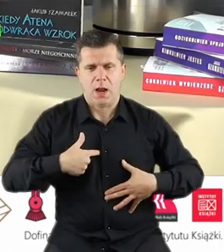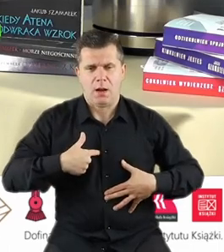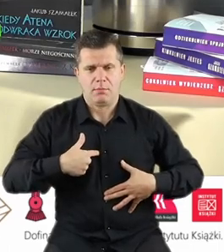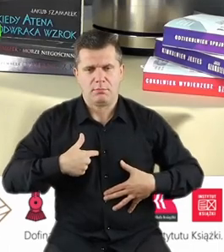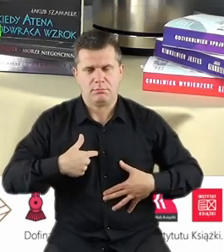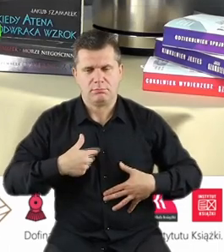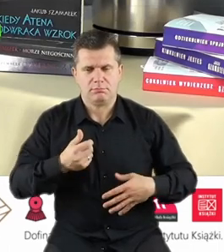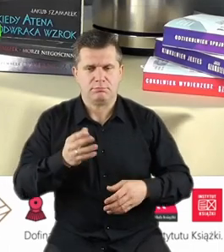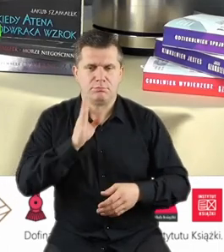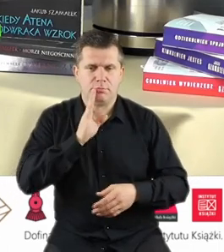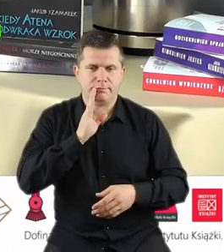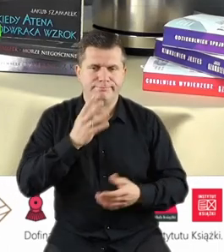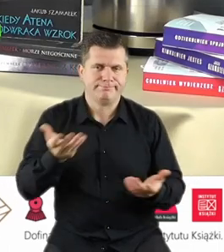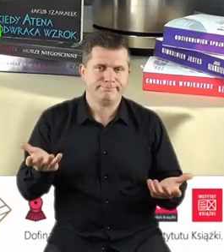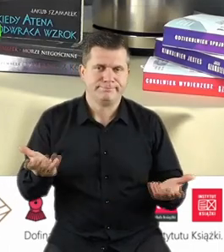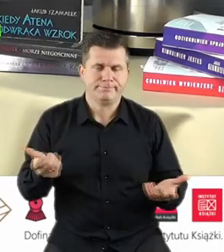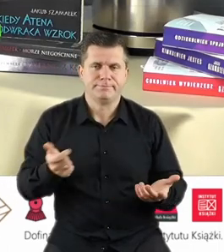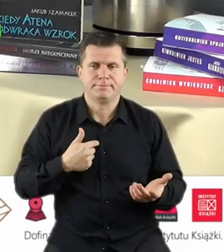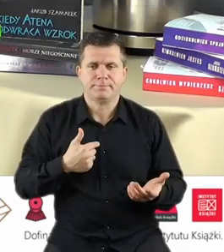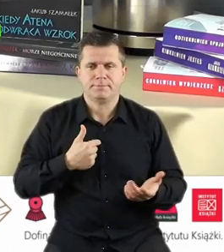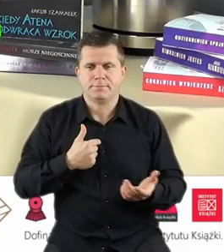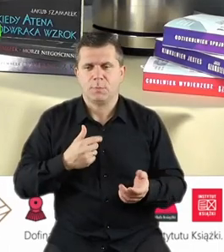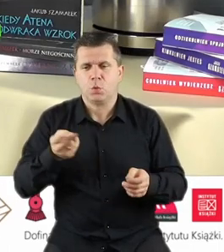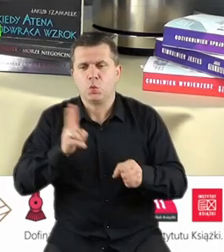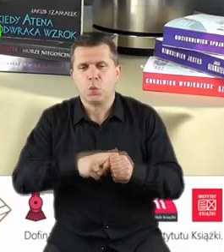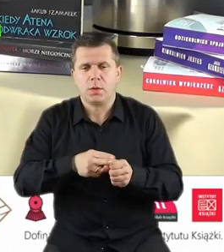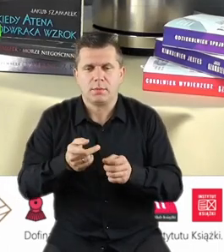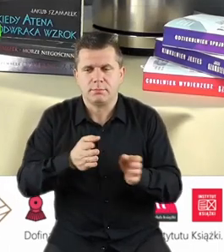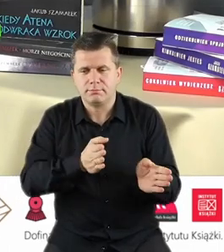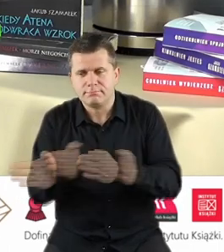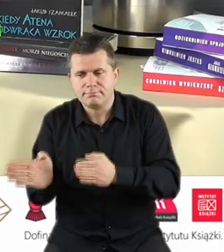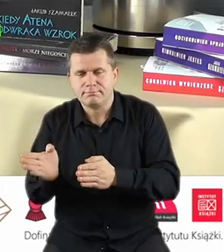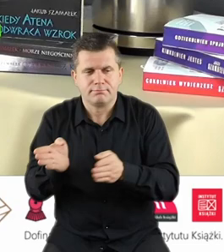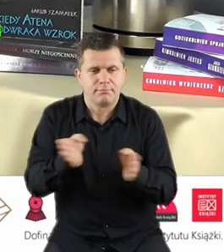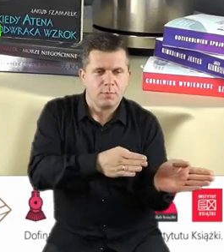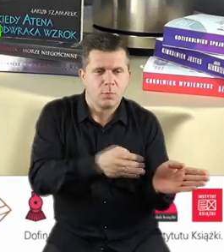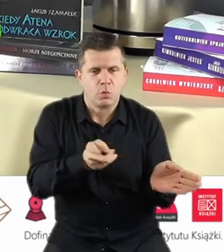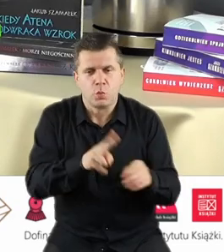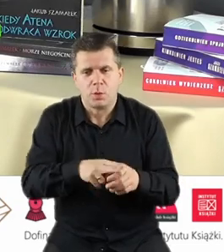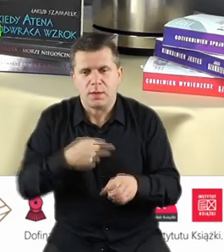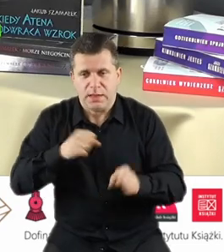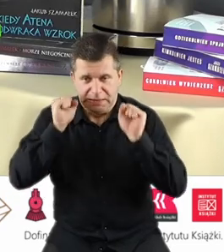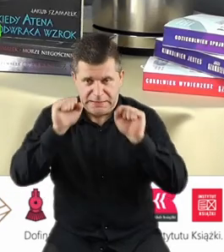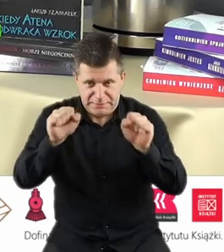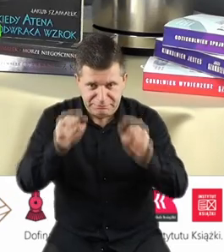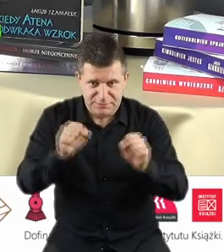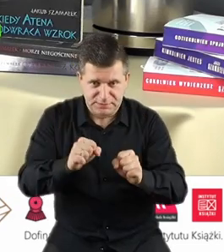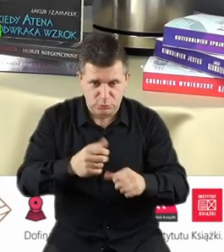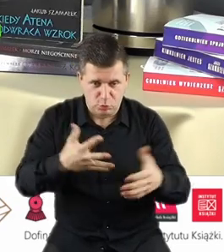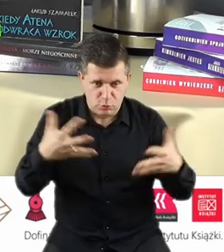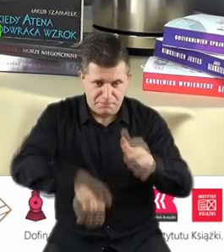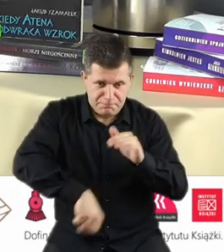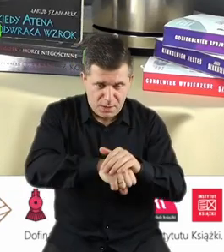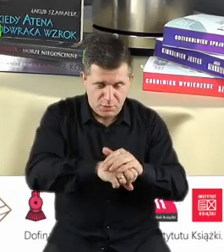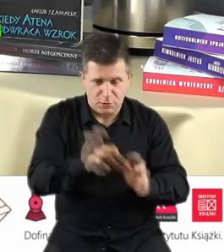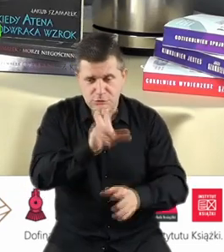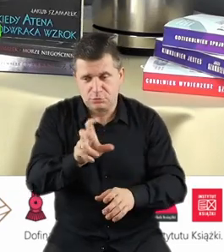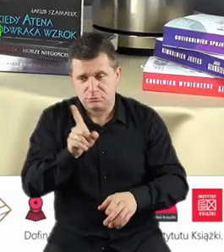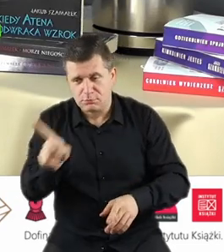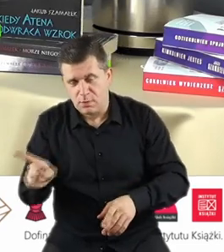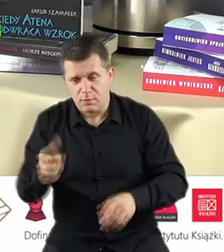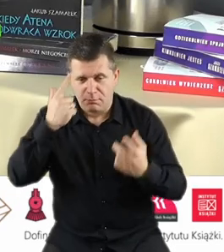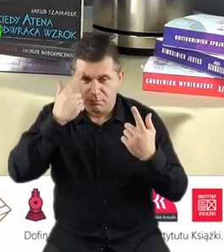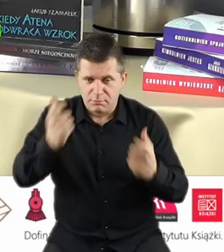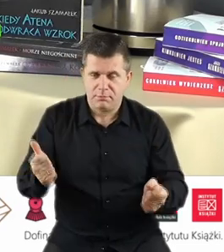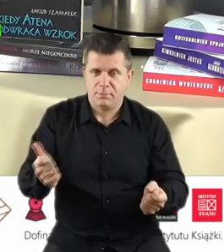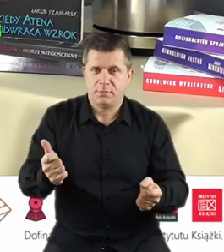bardziej, nie wiem, punkowcem, czy bardziej może jestem kibicem lokalnego klubu piłkarskiego.